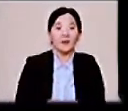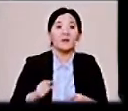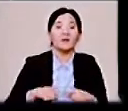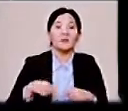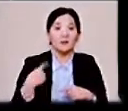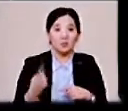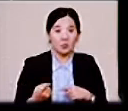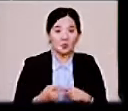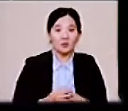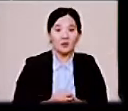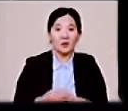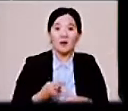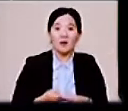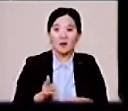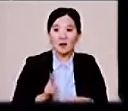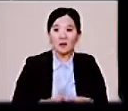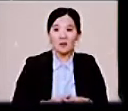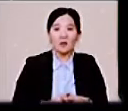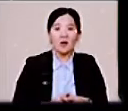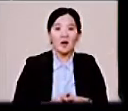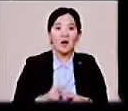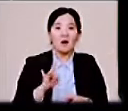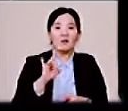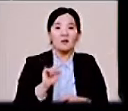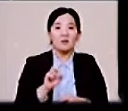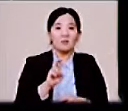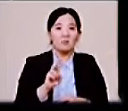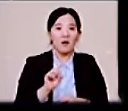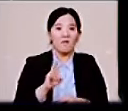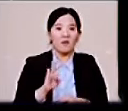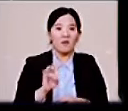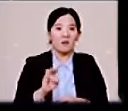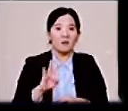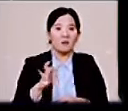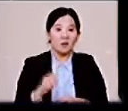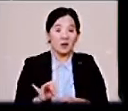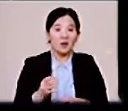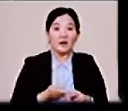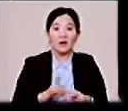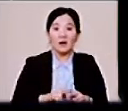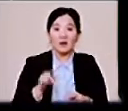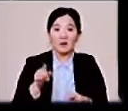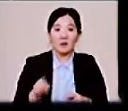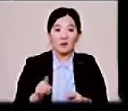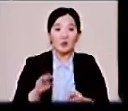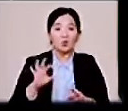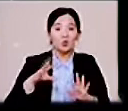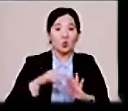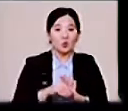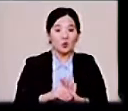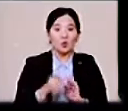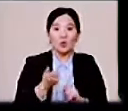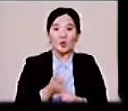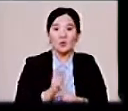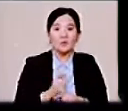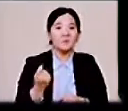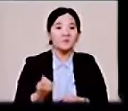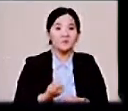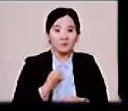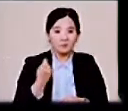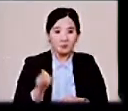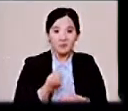Следующие растворы, ребят, это разбавленные растворы. В этих растворах у нас содержится очень